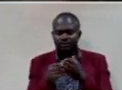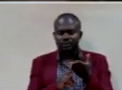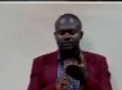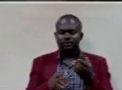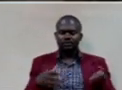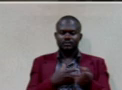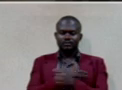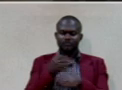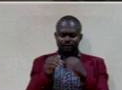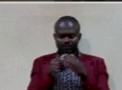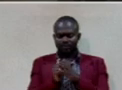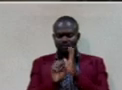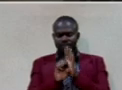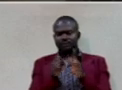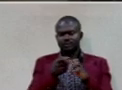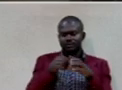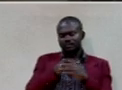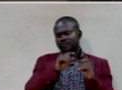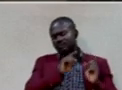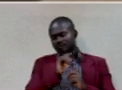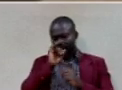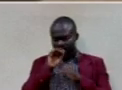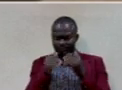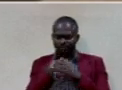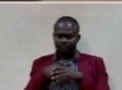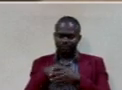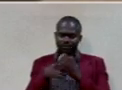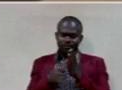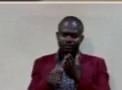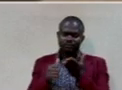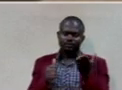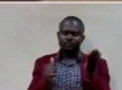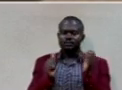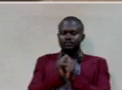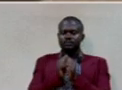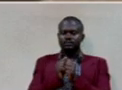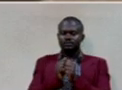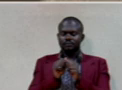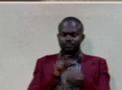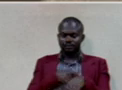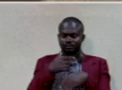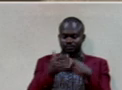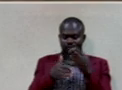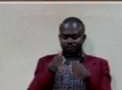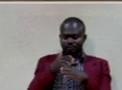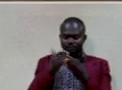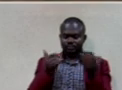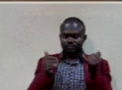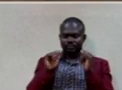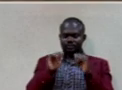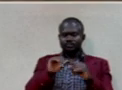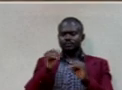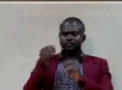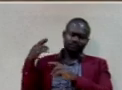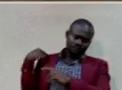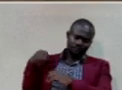zabo, urugero bavoma ku nkotanyi zabahoye igihugu ubwo cyari kiri mu kangaratete. Ubwo bamaze kuryiyubakira basigaranye undi mukoro